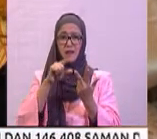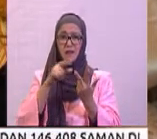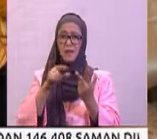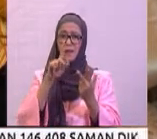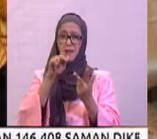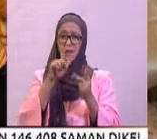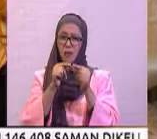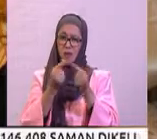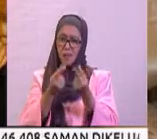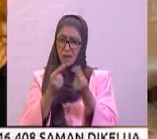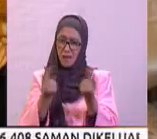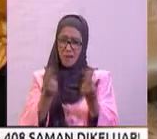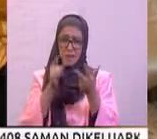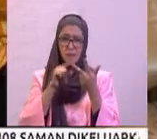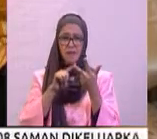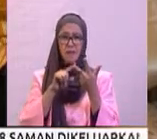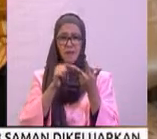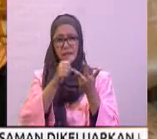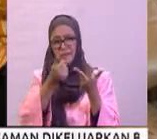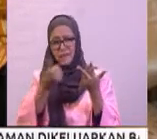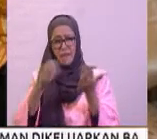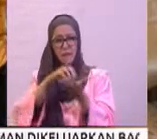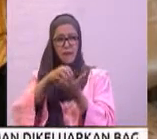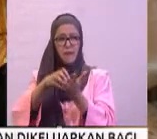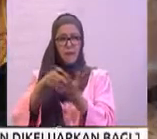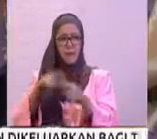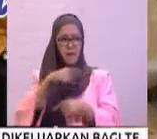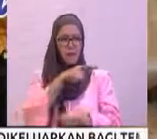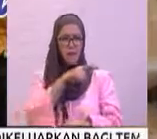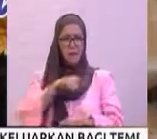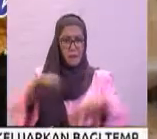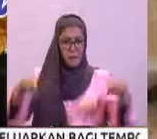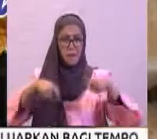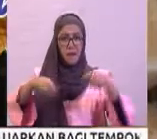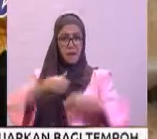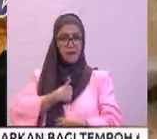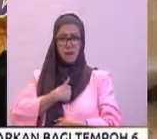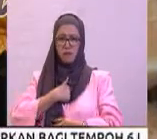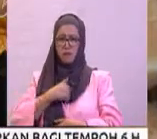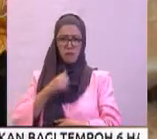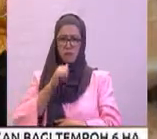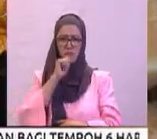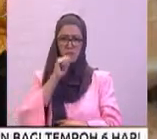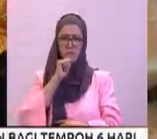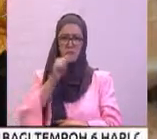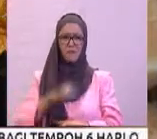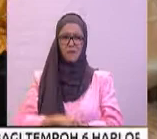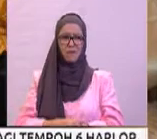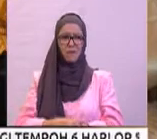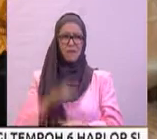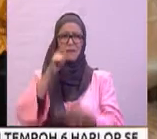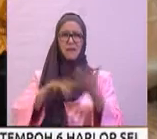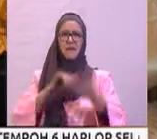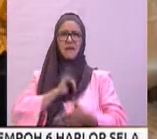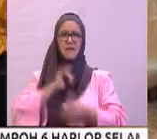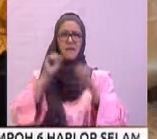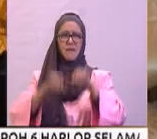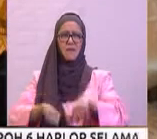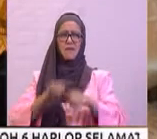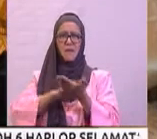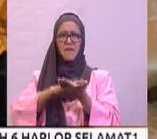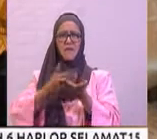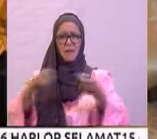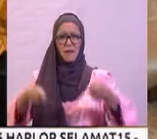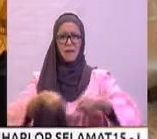Banyak ke kuih tu. Tun masak sendiri? Tak. Tak masak sendiri, eh? Apa yang saya boleh masak ialah apa tu